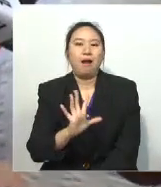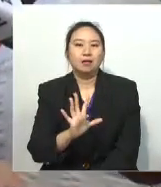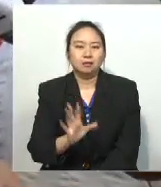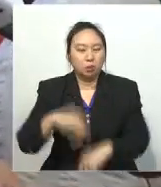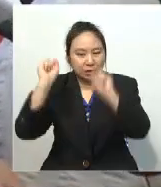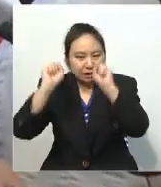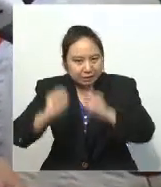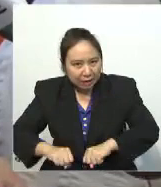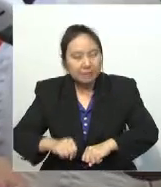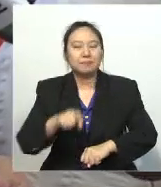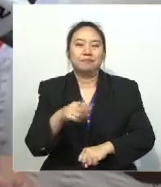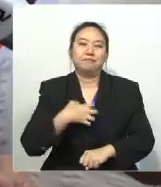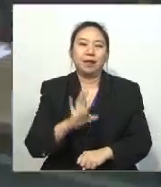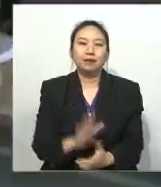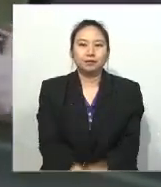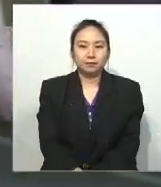การวินิจฉัย